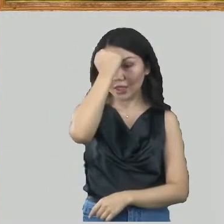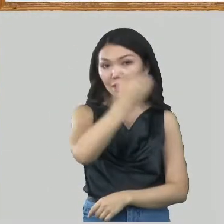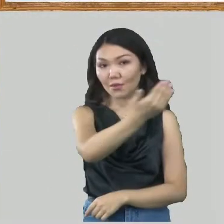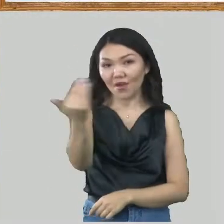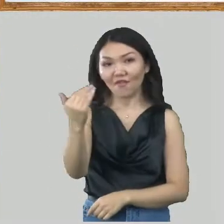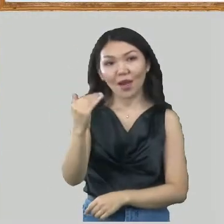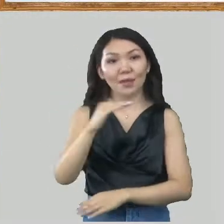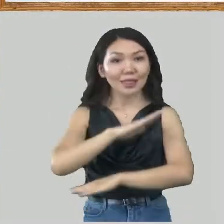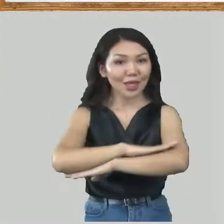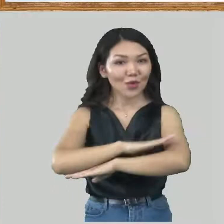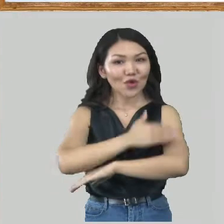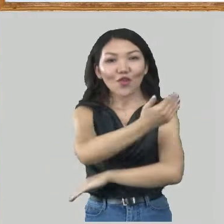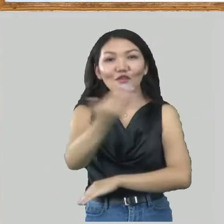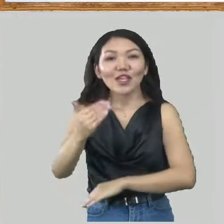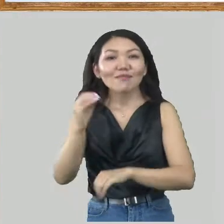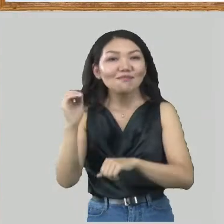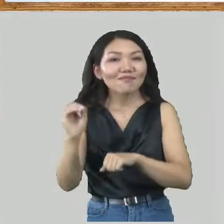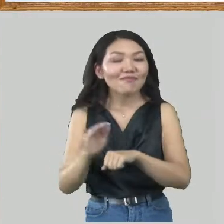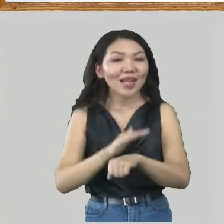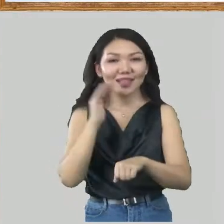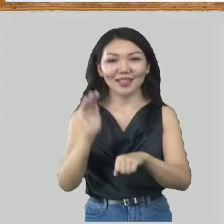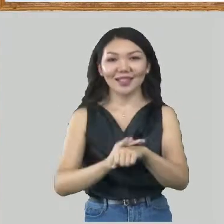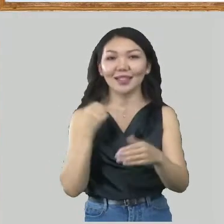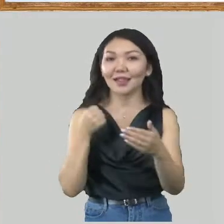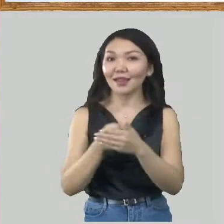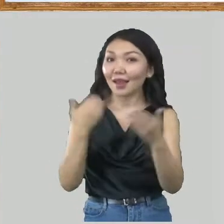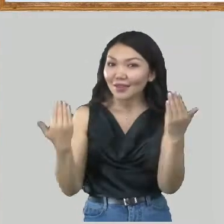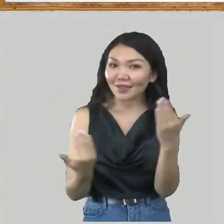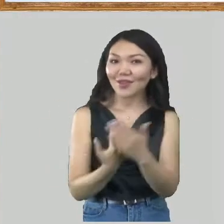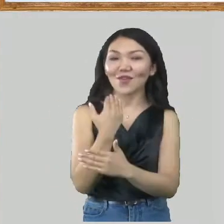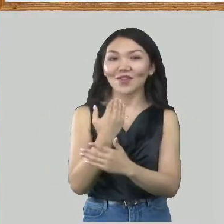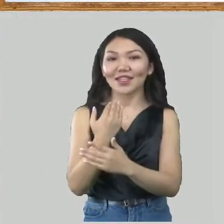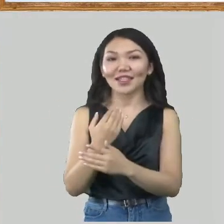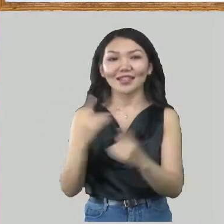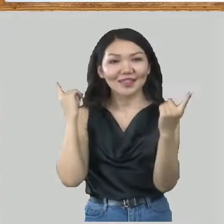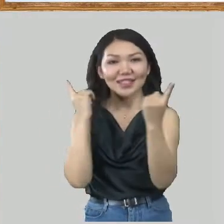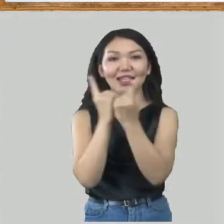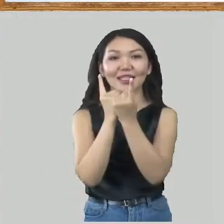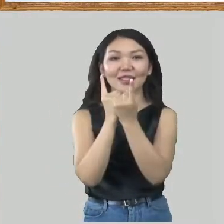урок. Вы молодцы. До новых встреч!